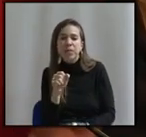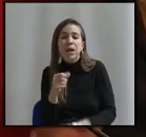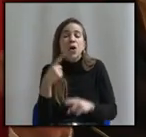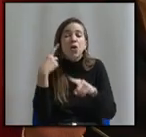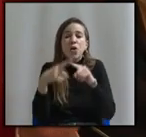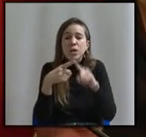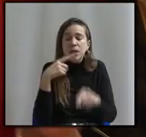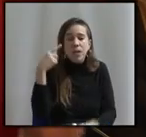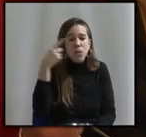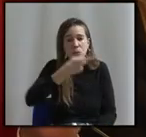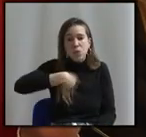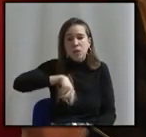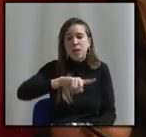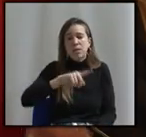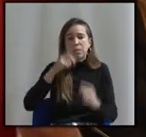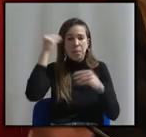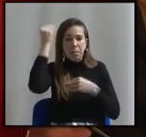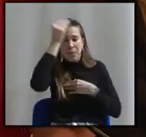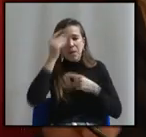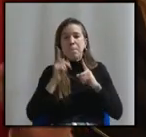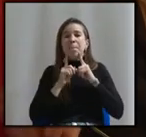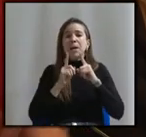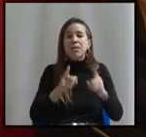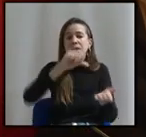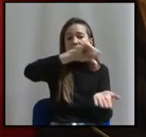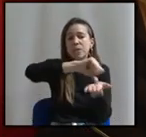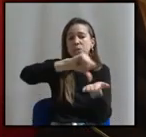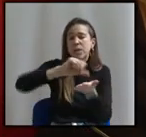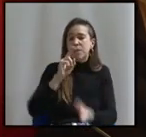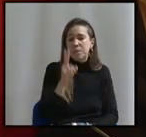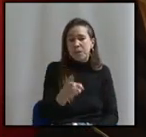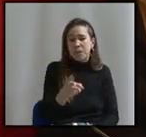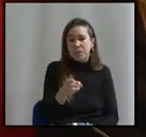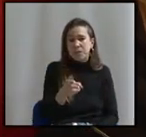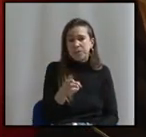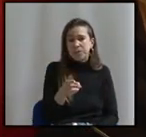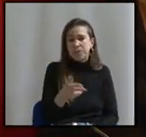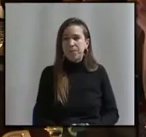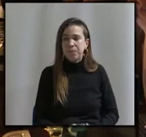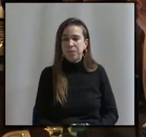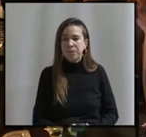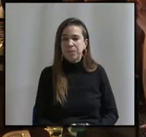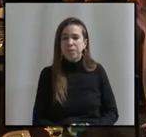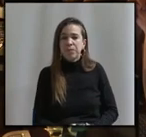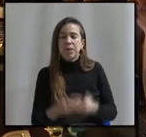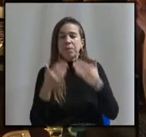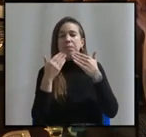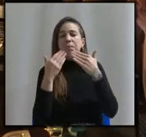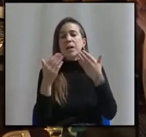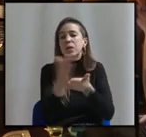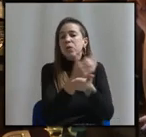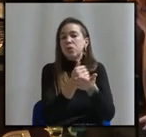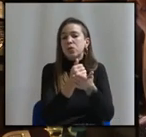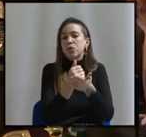creiem que sigui en benefici de la ciutat de Vic i dels seus ciutadans. Gràcies. Moltes gràcies a totes